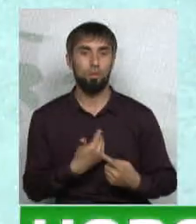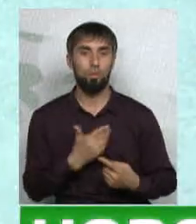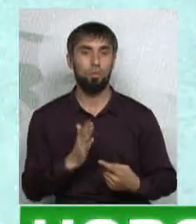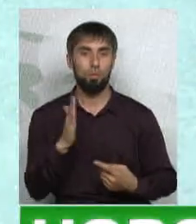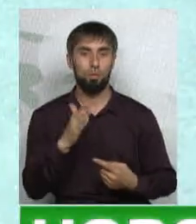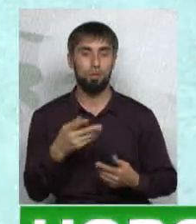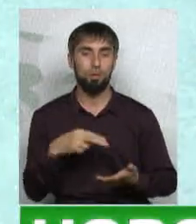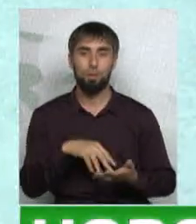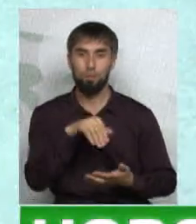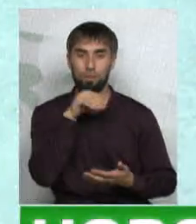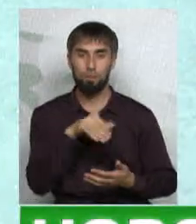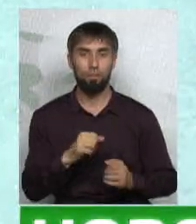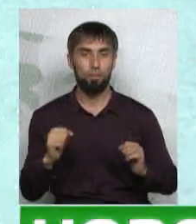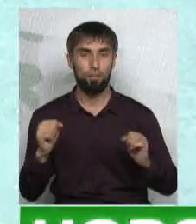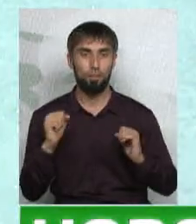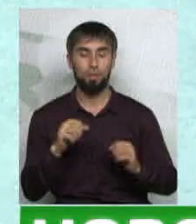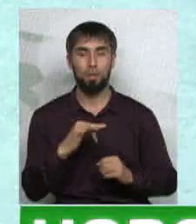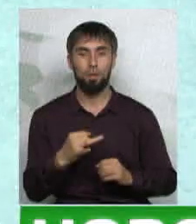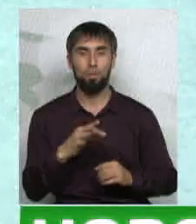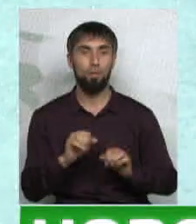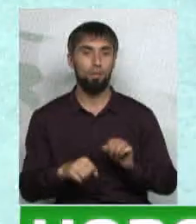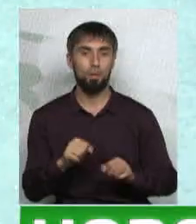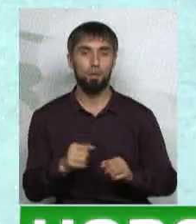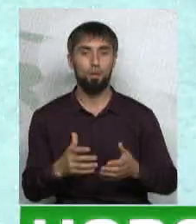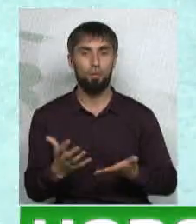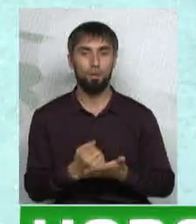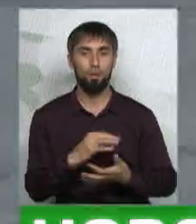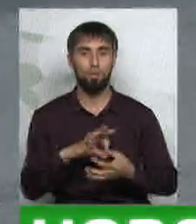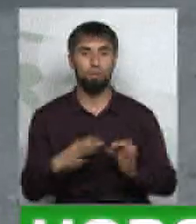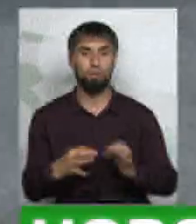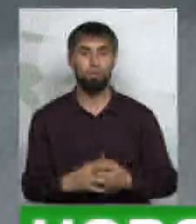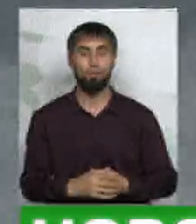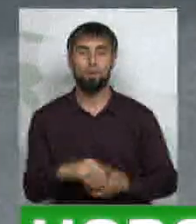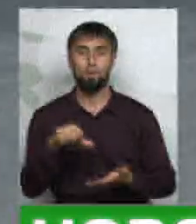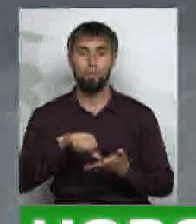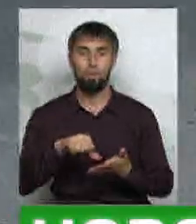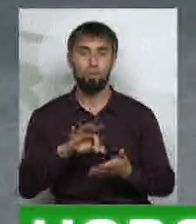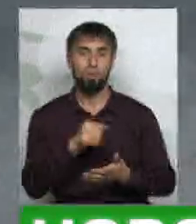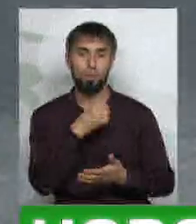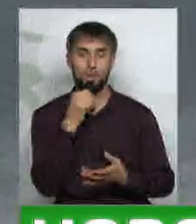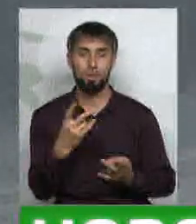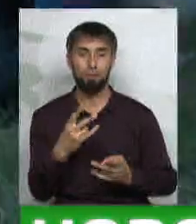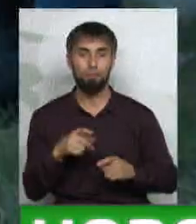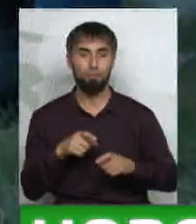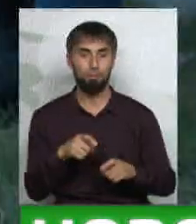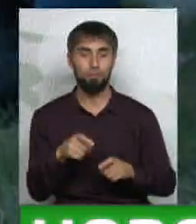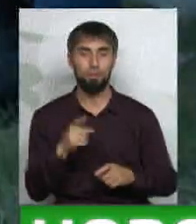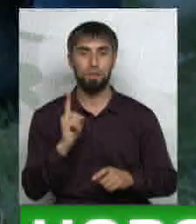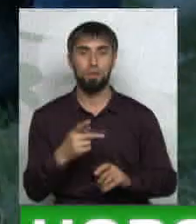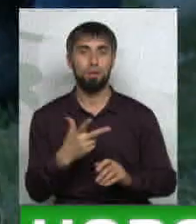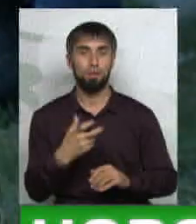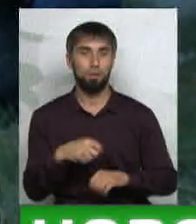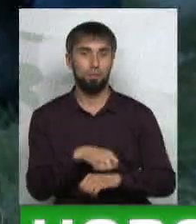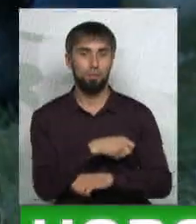стать профессиональной спортсменкой и по возможности выиграть Олимпию. Участникам постарше предстоит преодолеть дистанцию в